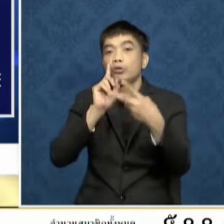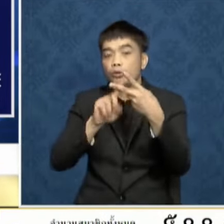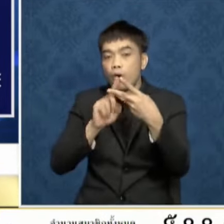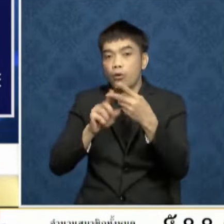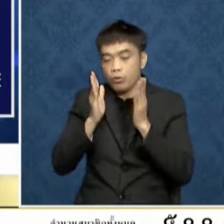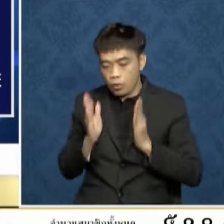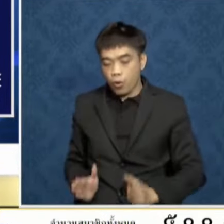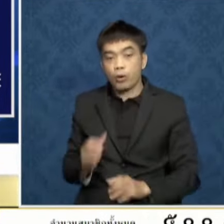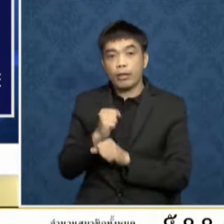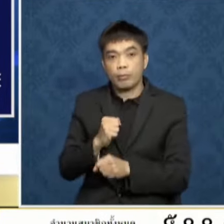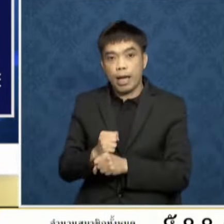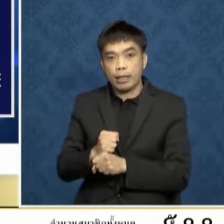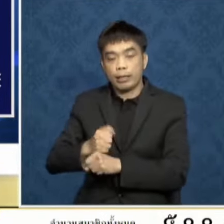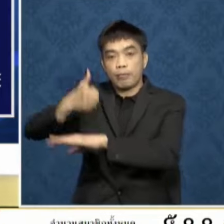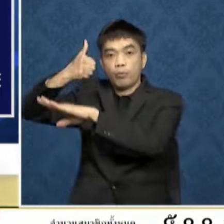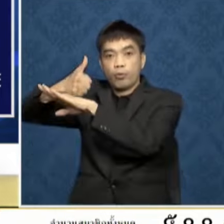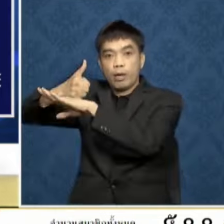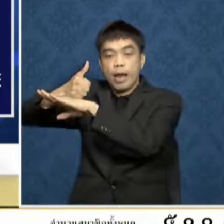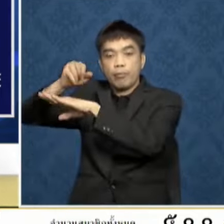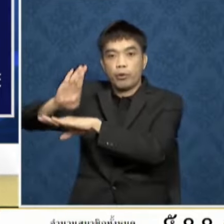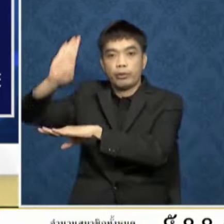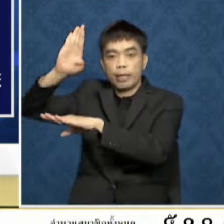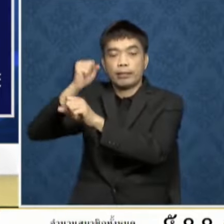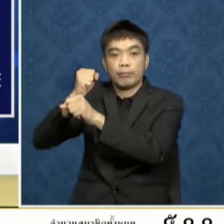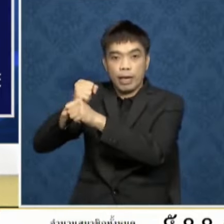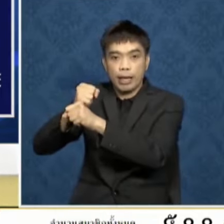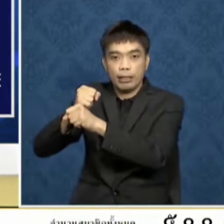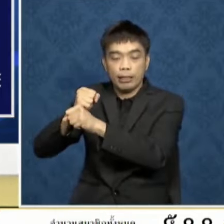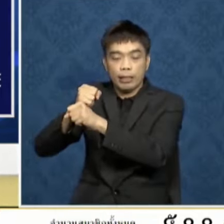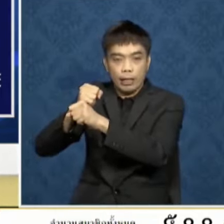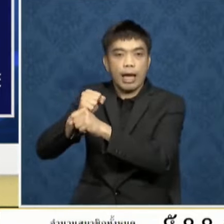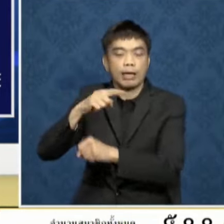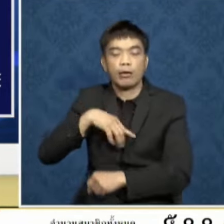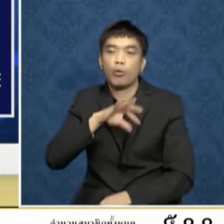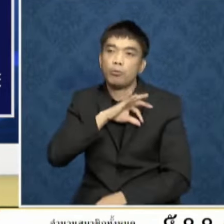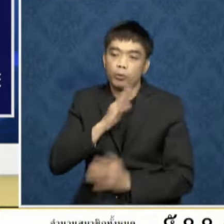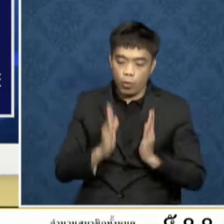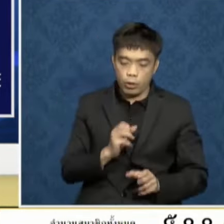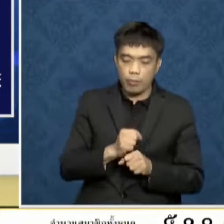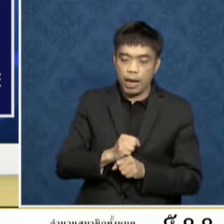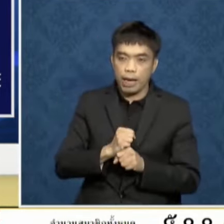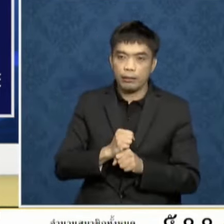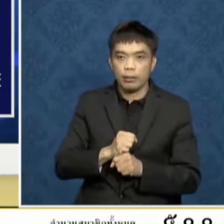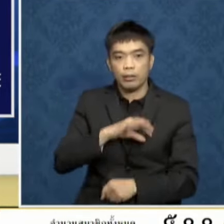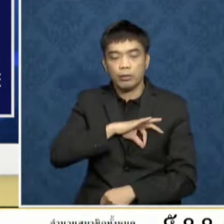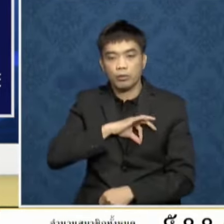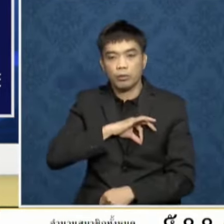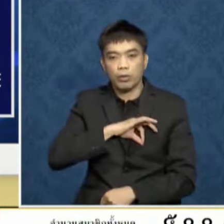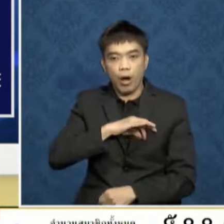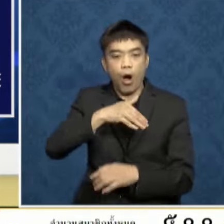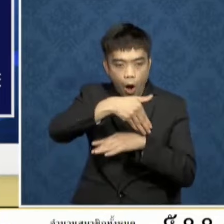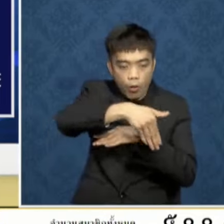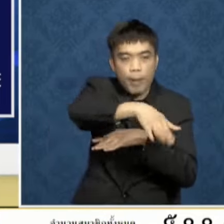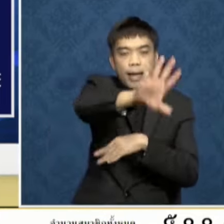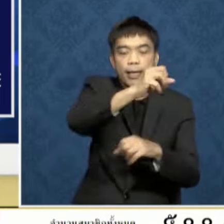และฝั่งของลูกจ้างเองนายจ้างเองจะได้ไม่มีความรู้สึกว่าจะต้องให้นายจ้างจะต้องให้ลูกจ้างออกไปพัฒนาทักษะ